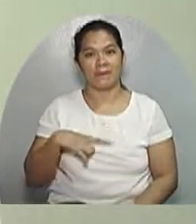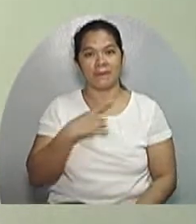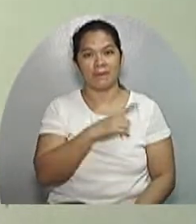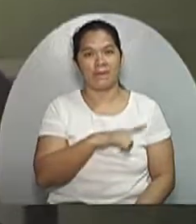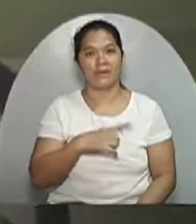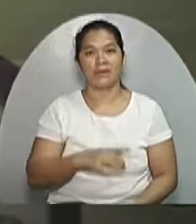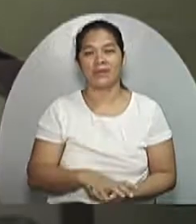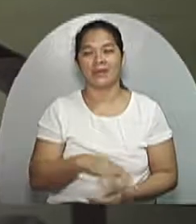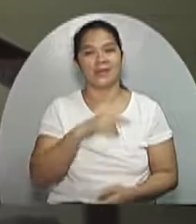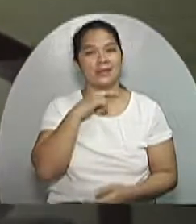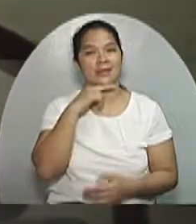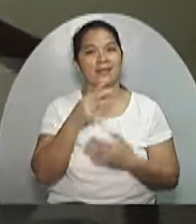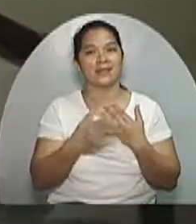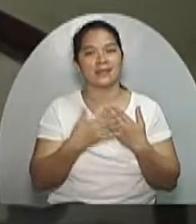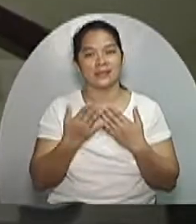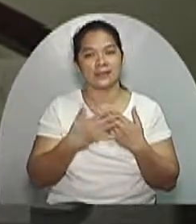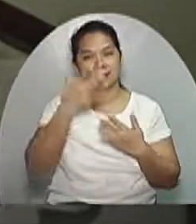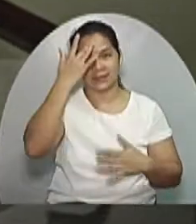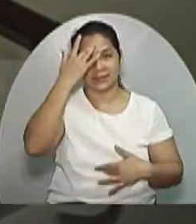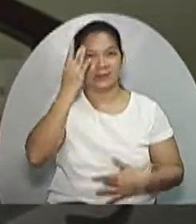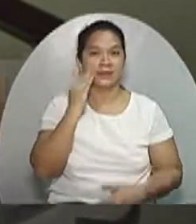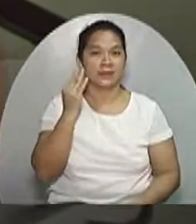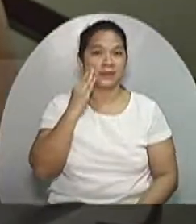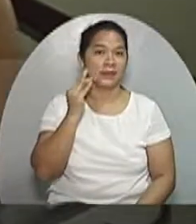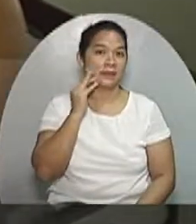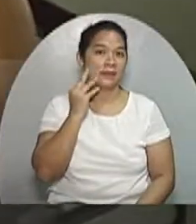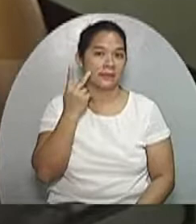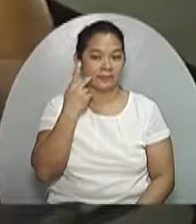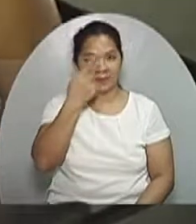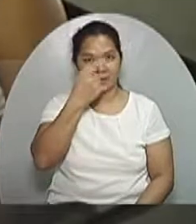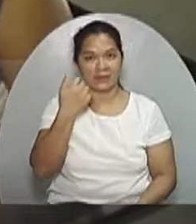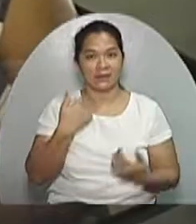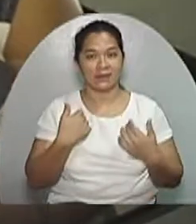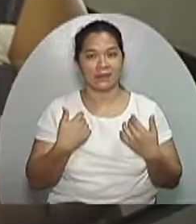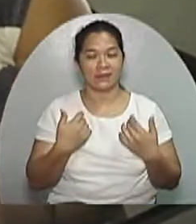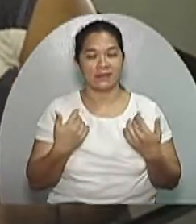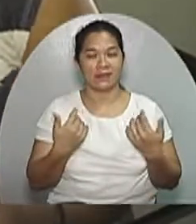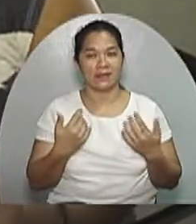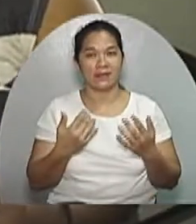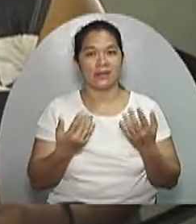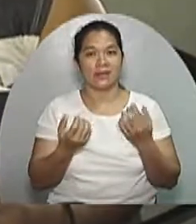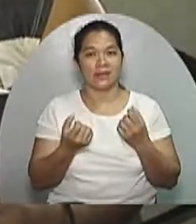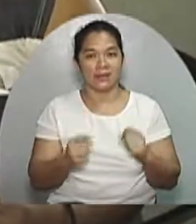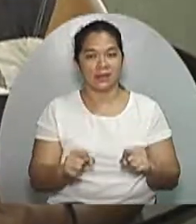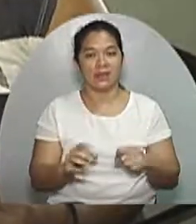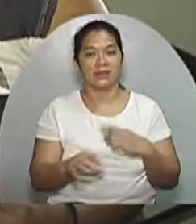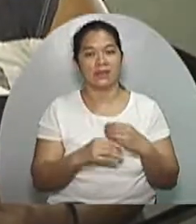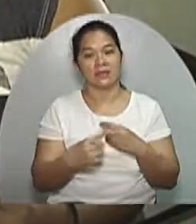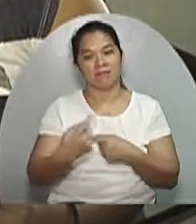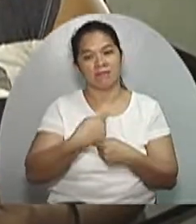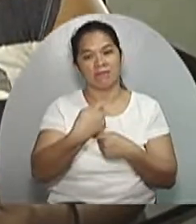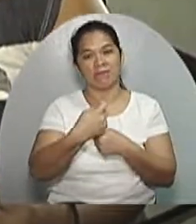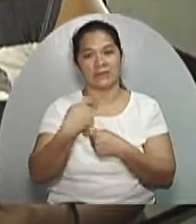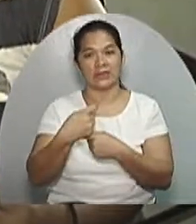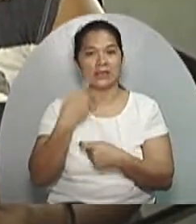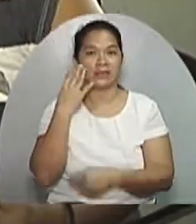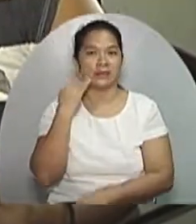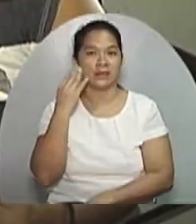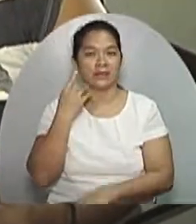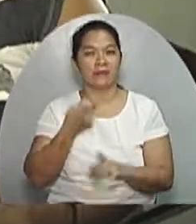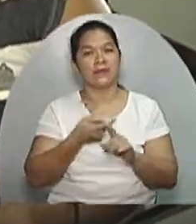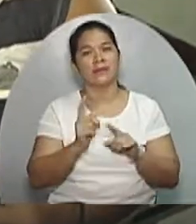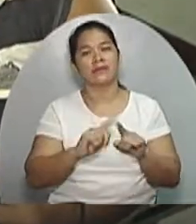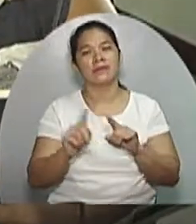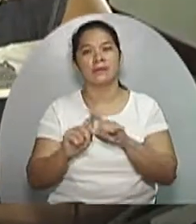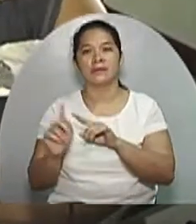niya. Hindi biro ang sakit na pinagdaraanan ni Marian dahil sa kanyang kalagayan. Dagdag pa ang pangungutyang